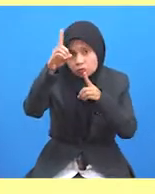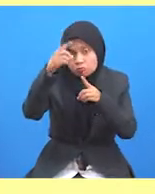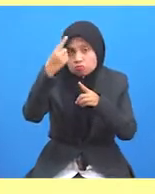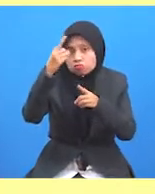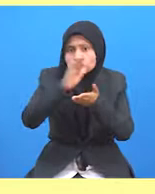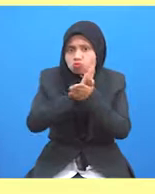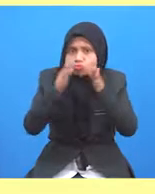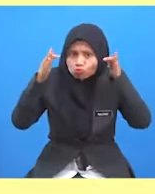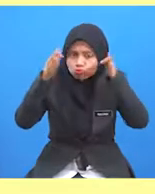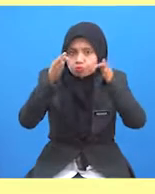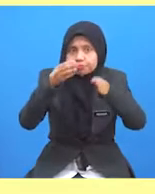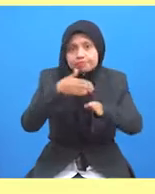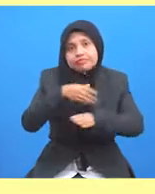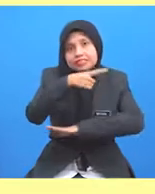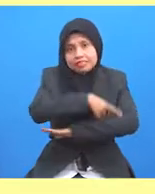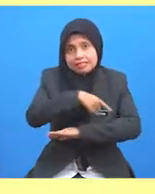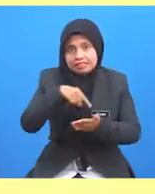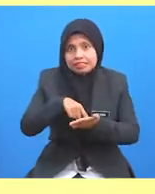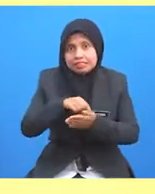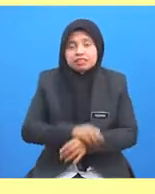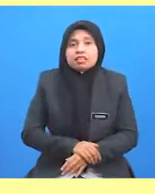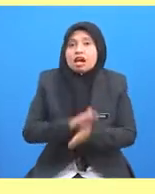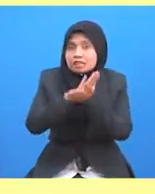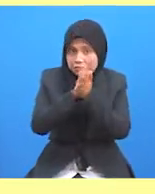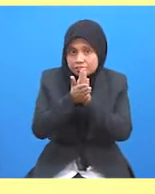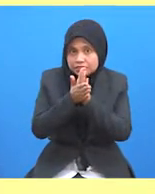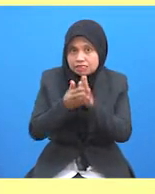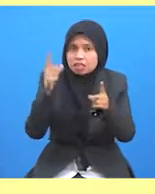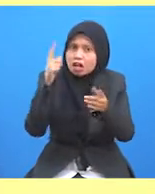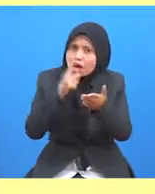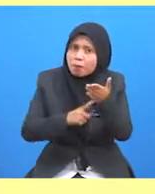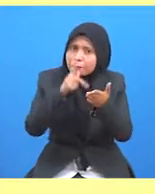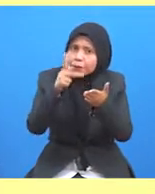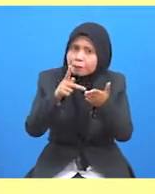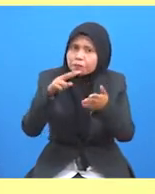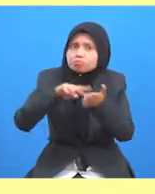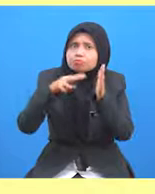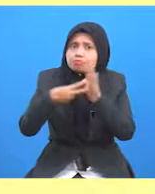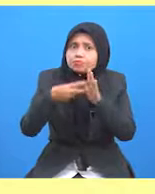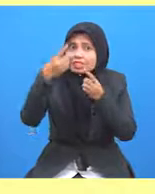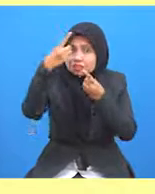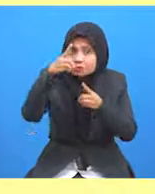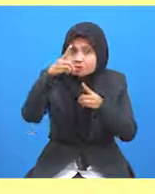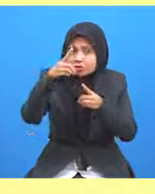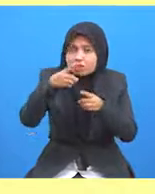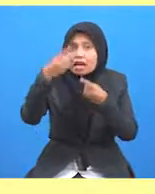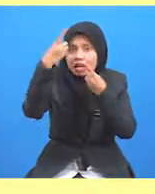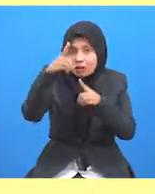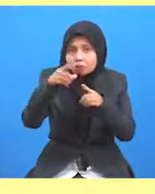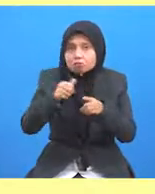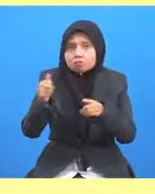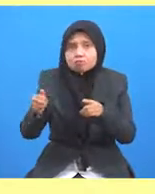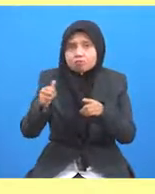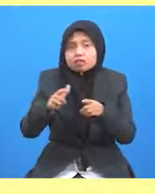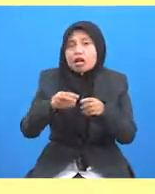Jadi, apakah maksud dakwah? Maksud dakwah ialah menyeru manusia untuk